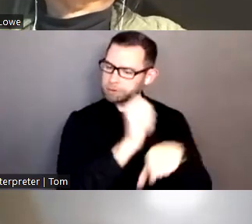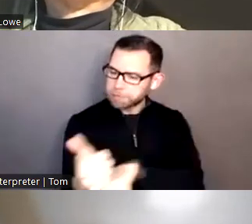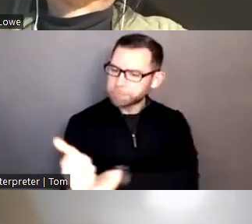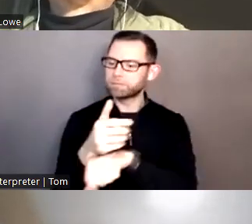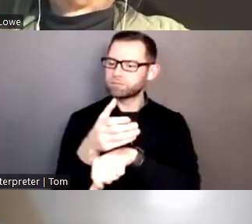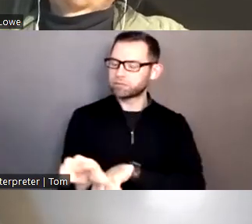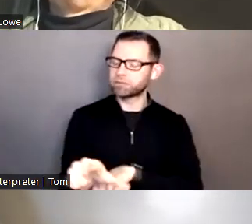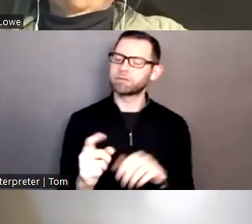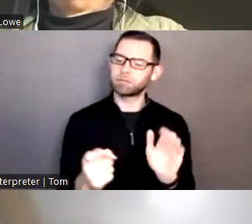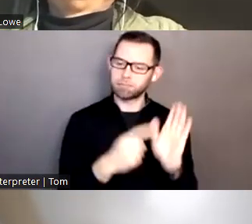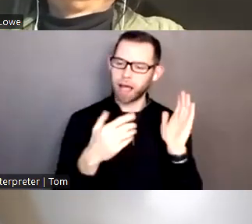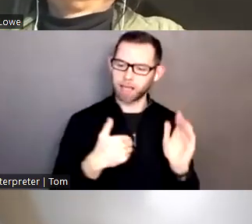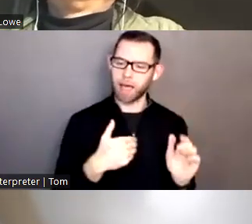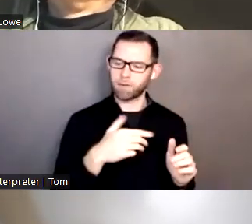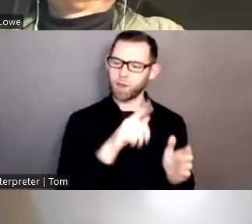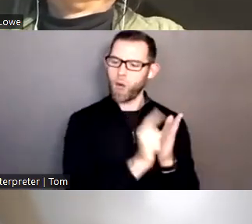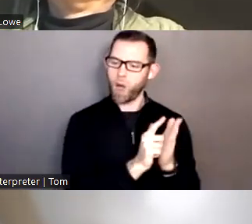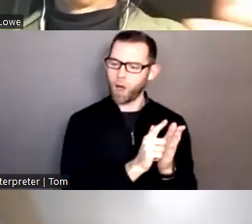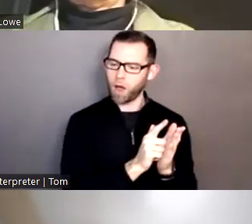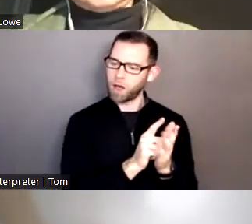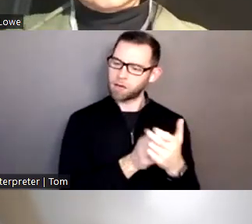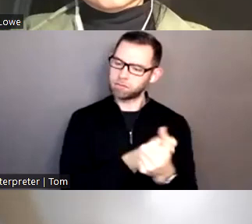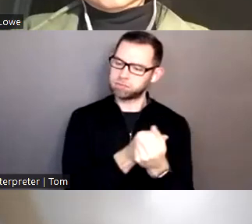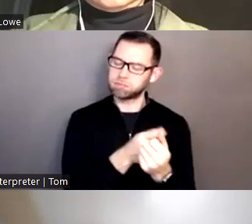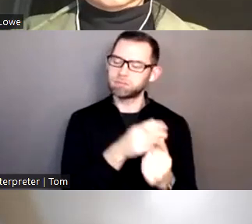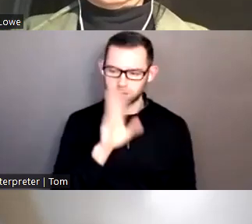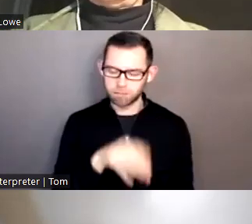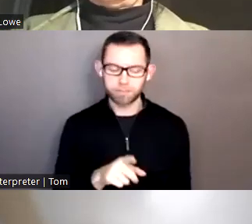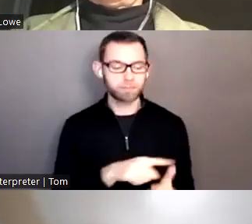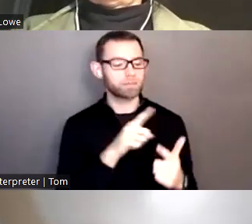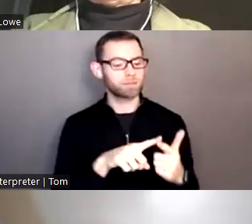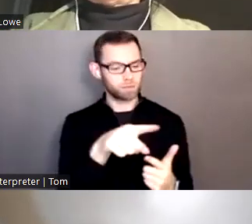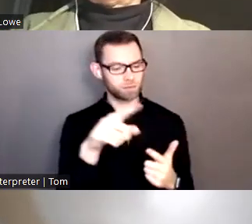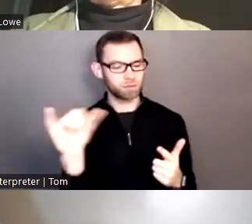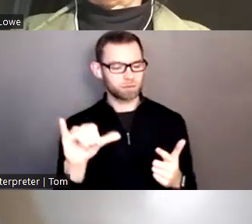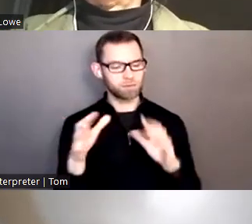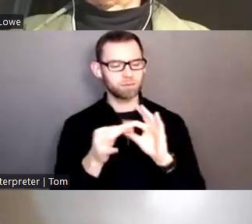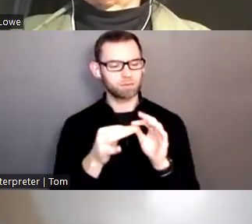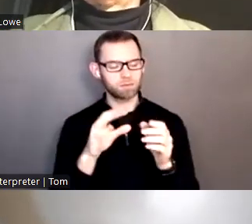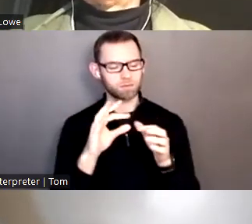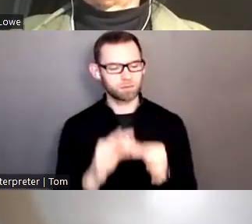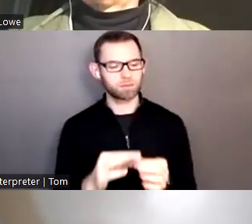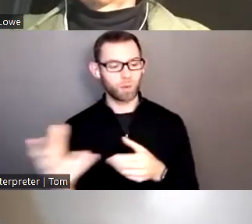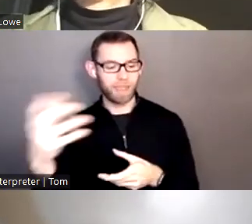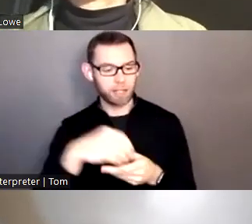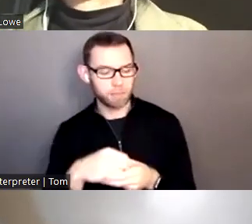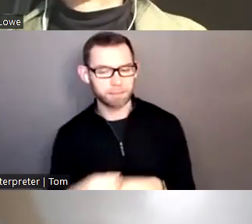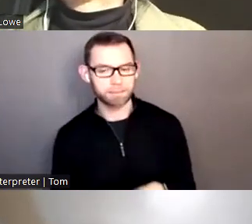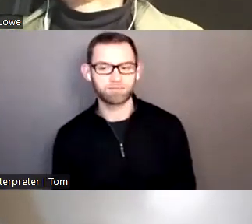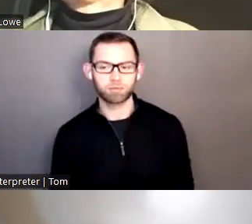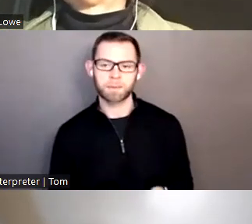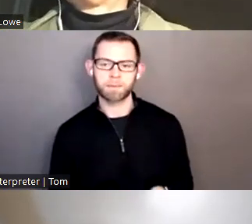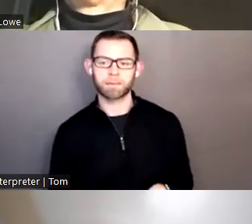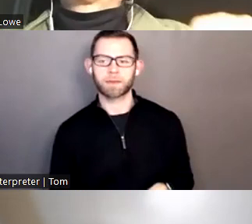law behind it. Gens nous capables de mettre loi Did you make en comments around application engagement, et engagement tout, how, qui